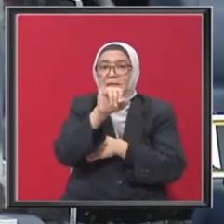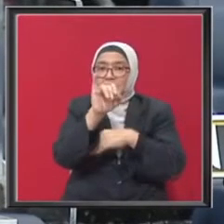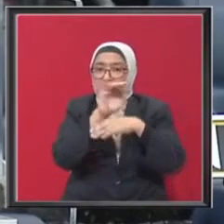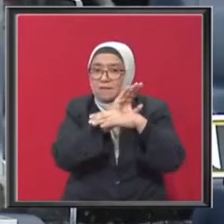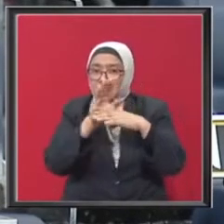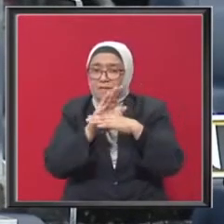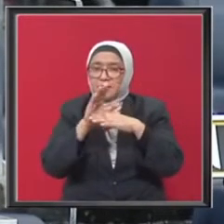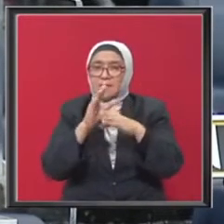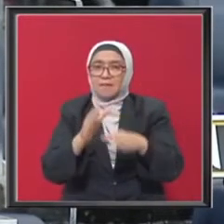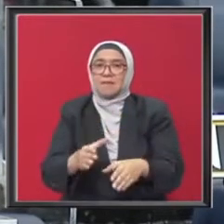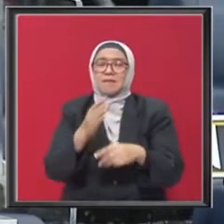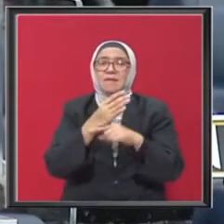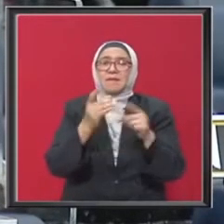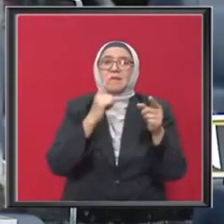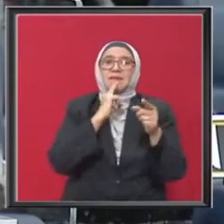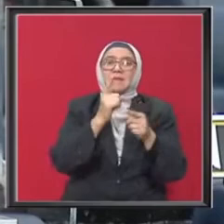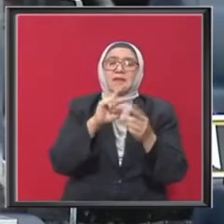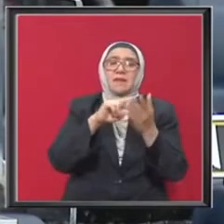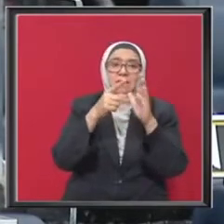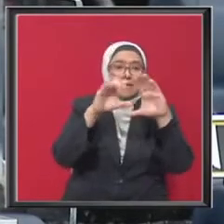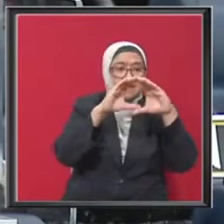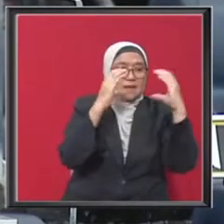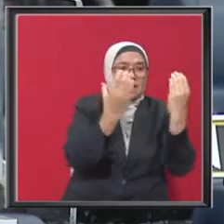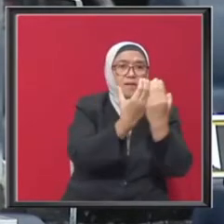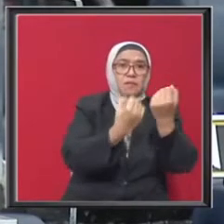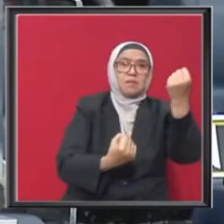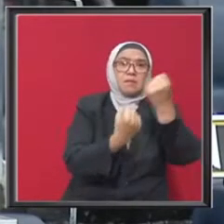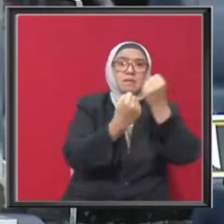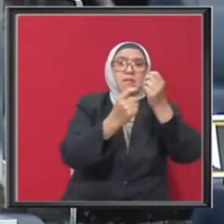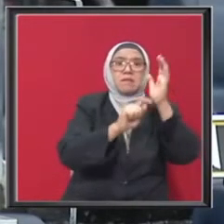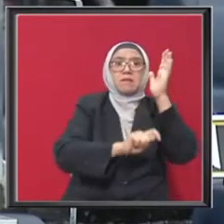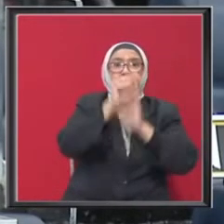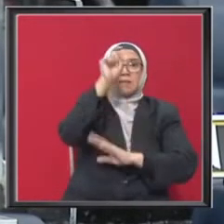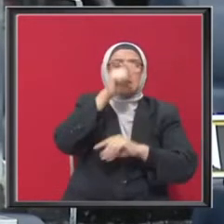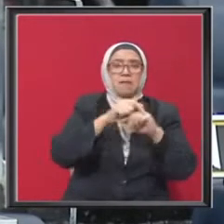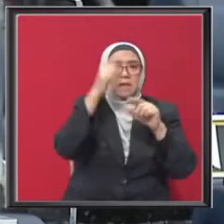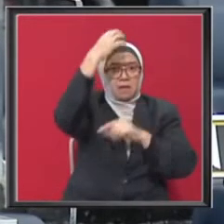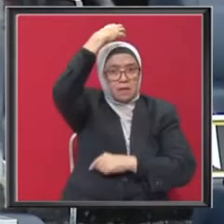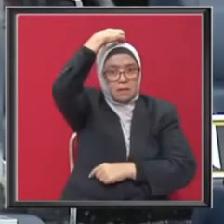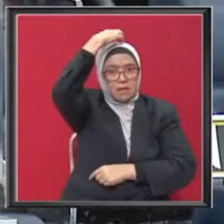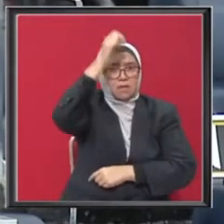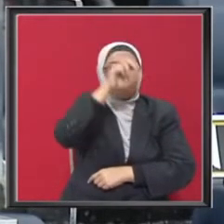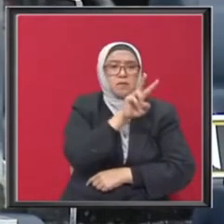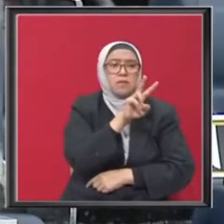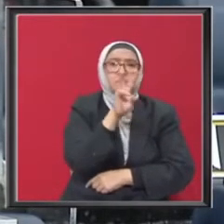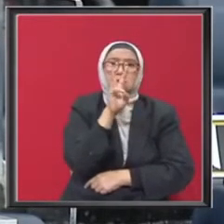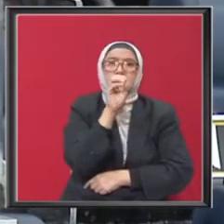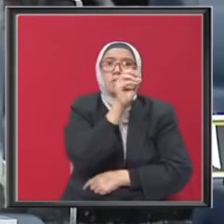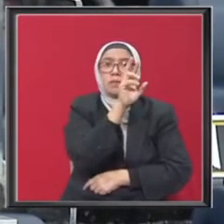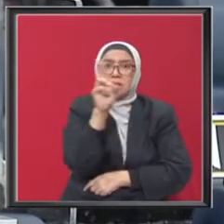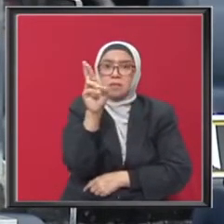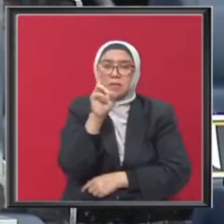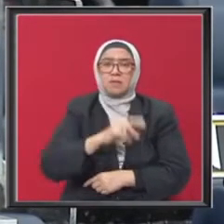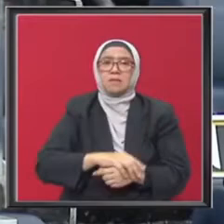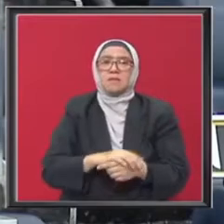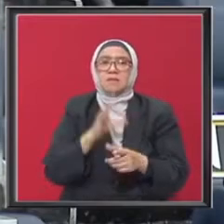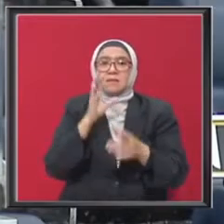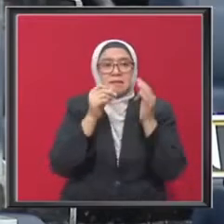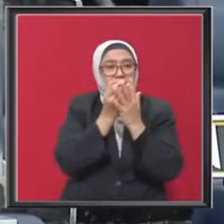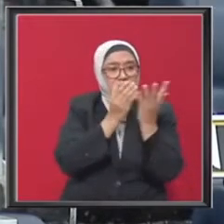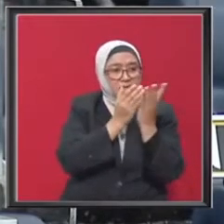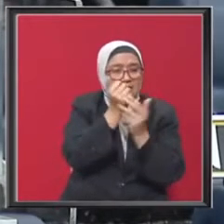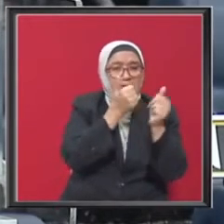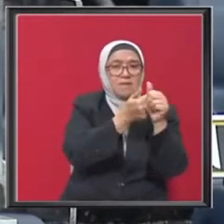kalangan klub-klub yang mempunyai pengikut yang tinggi selango 290.000 kalau udah di keyword segi dia punya melalui